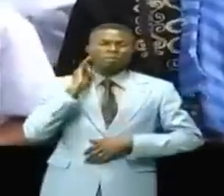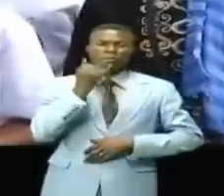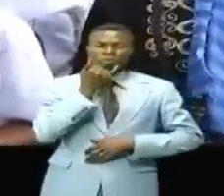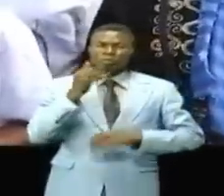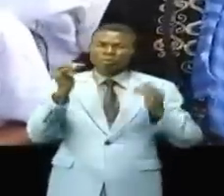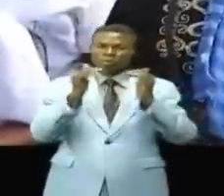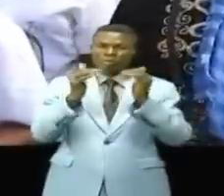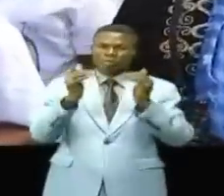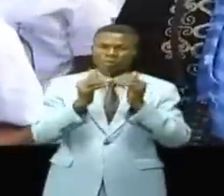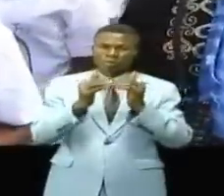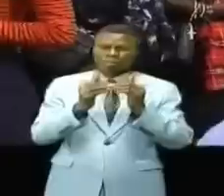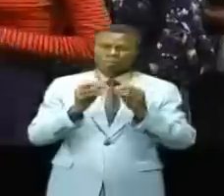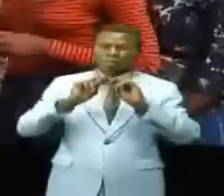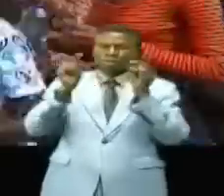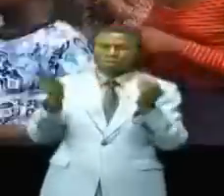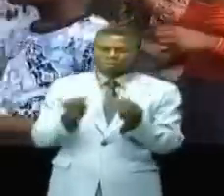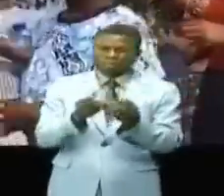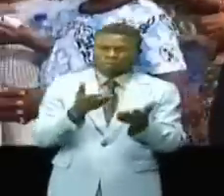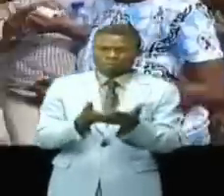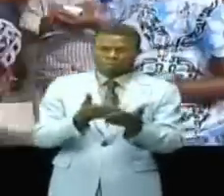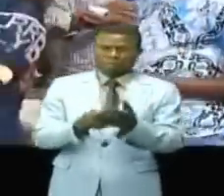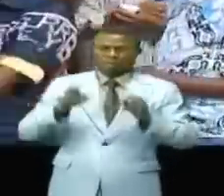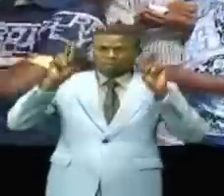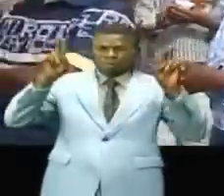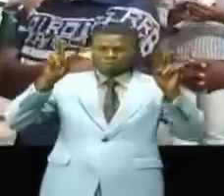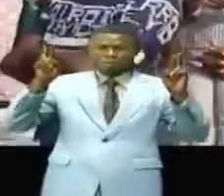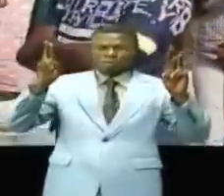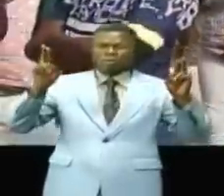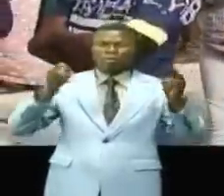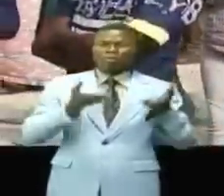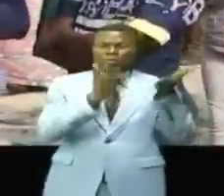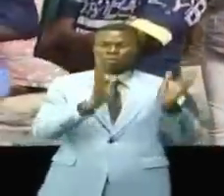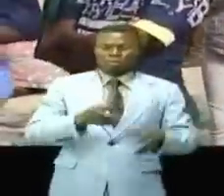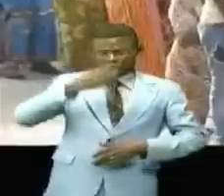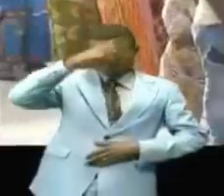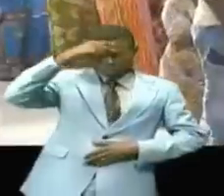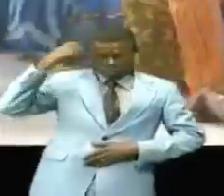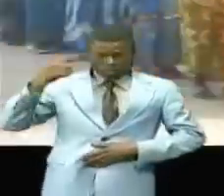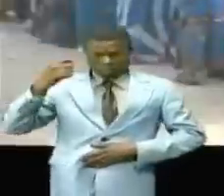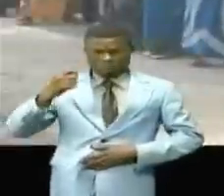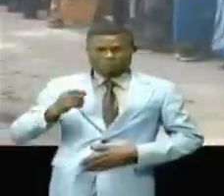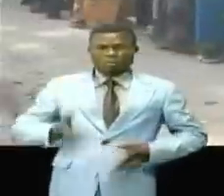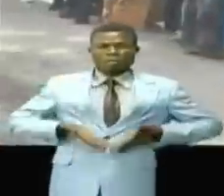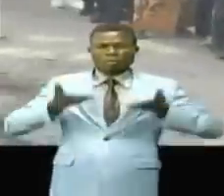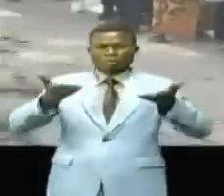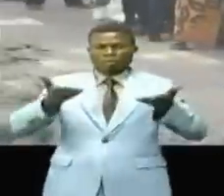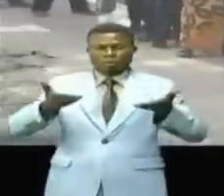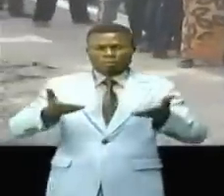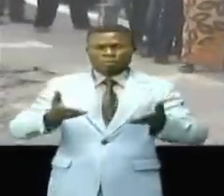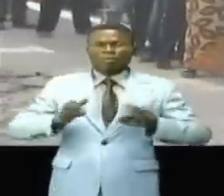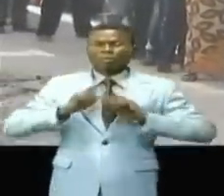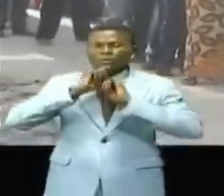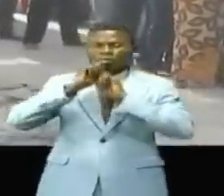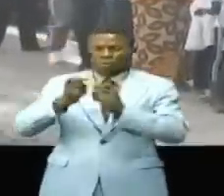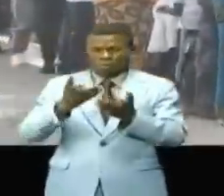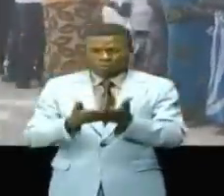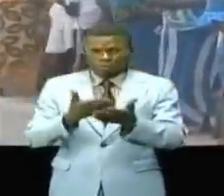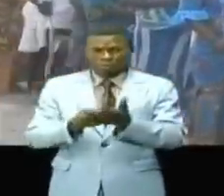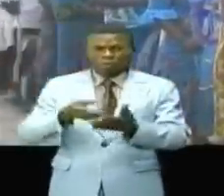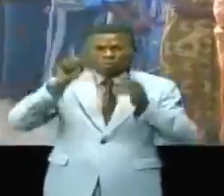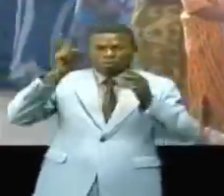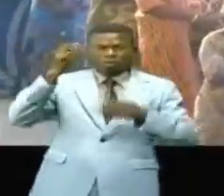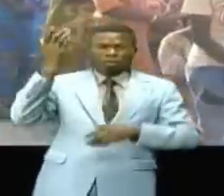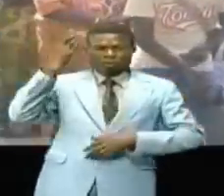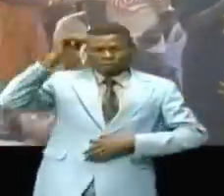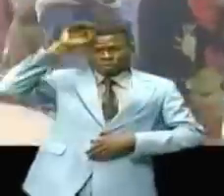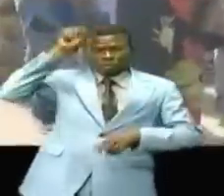confond avec celle de l'humanité. Jésus est le serviteur souffrant qu'il a fait de sa vie un sacrifice d'expiation. Il est le grand prêtre